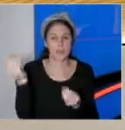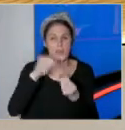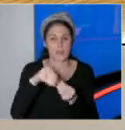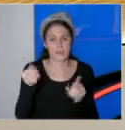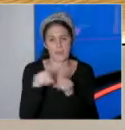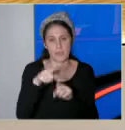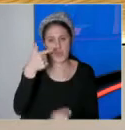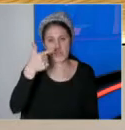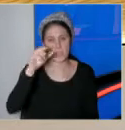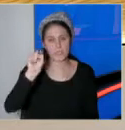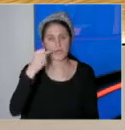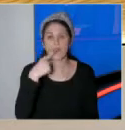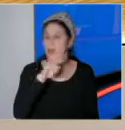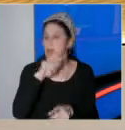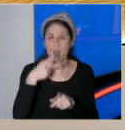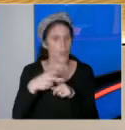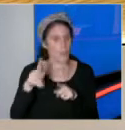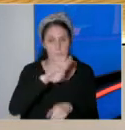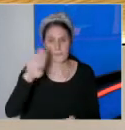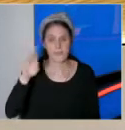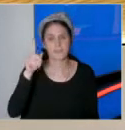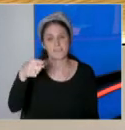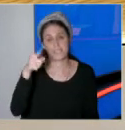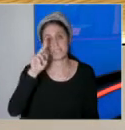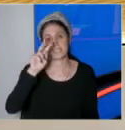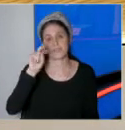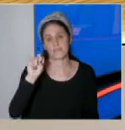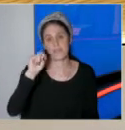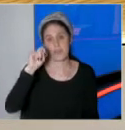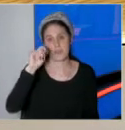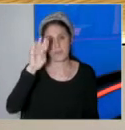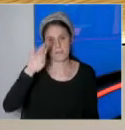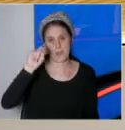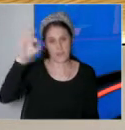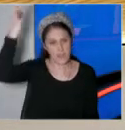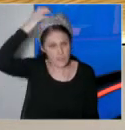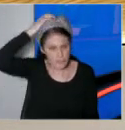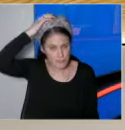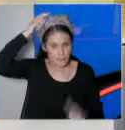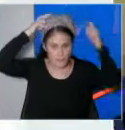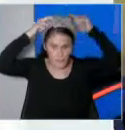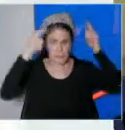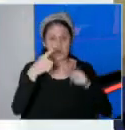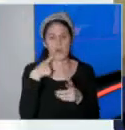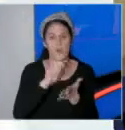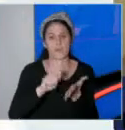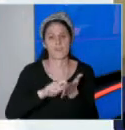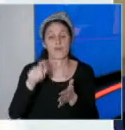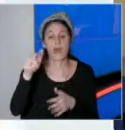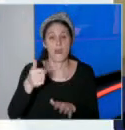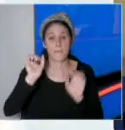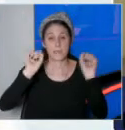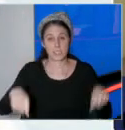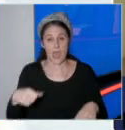גדעון סער, ואומר רק לא ביבי, וזה נפתלי בנט. אבל הוא מתייחס לדיווח ברשת טלוויזיה האיראנית. הוא כותב כך: המשטר האיראני